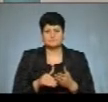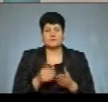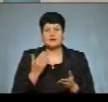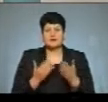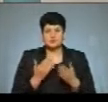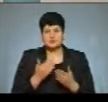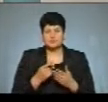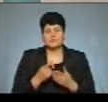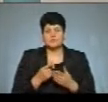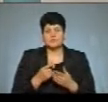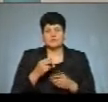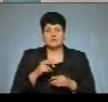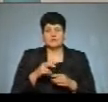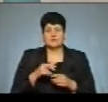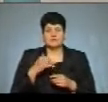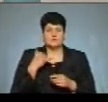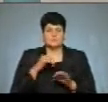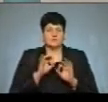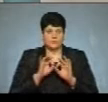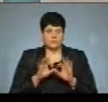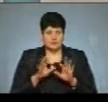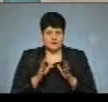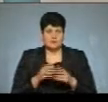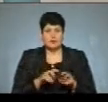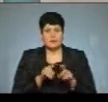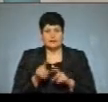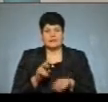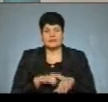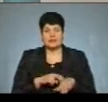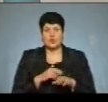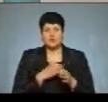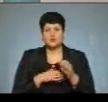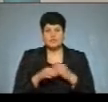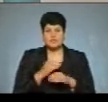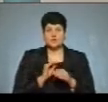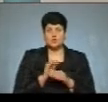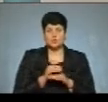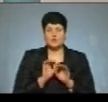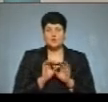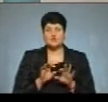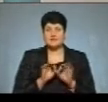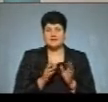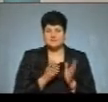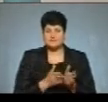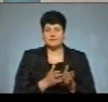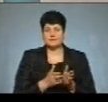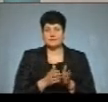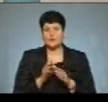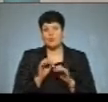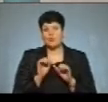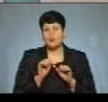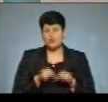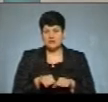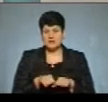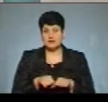Якщо вдається диспетчеру пояснити або переключити на лікаря-консультанта з додатковим роз'ясненням, то, можливо, і